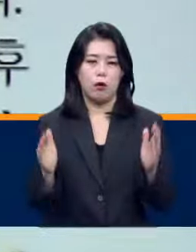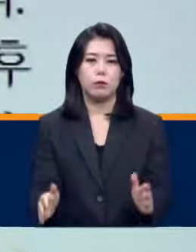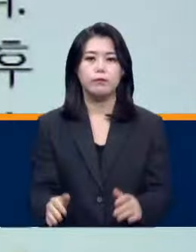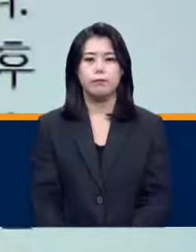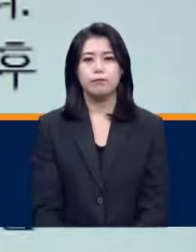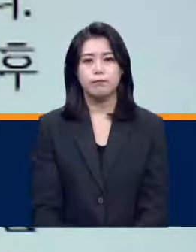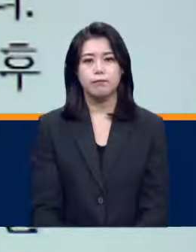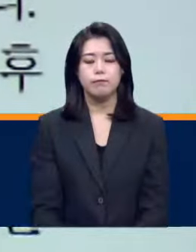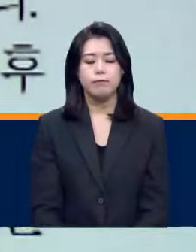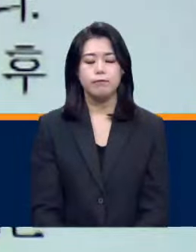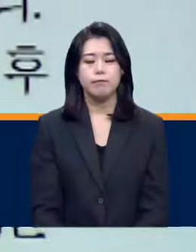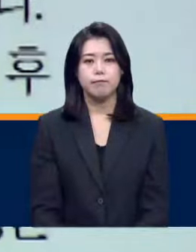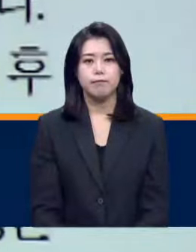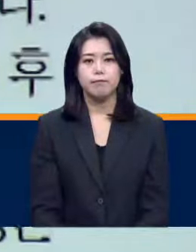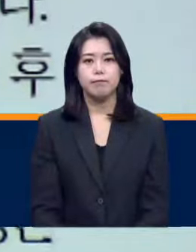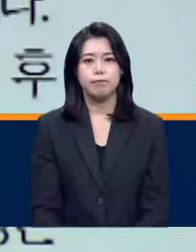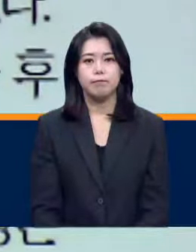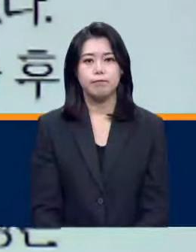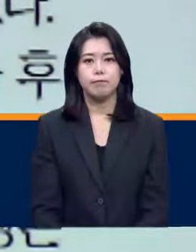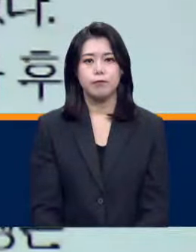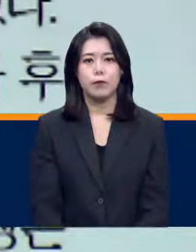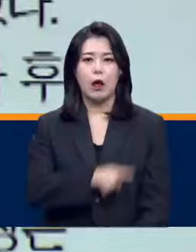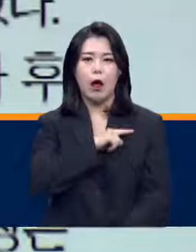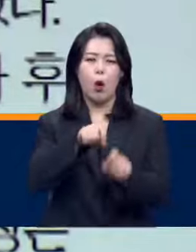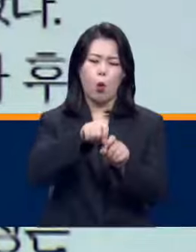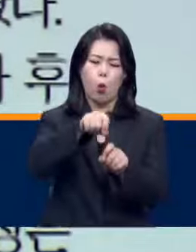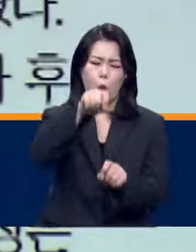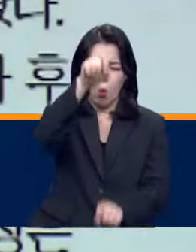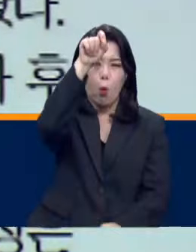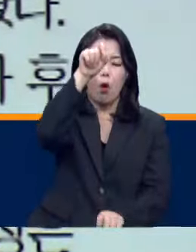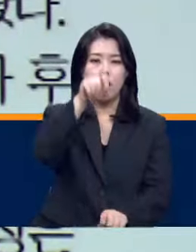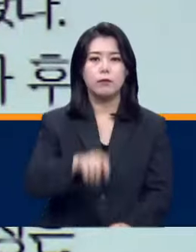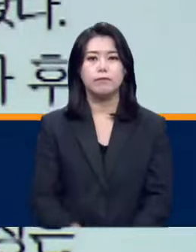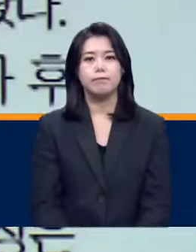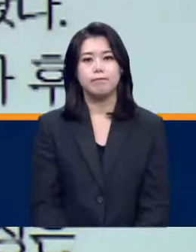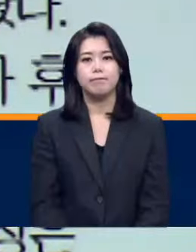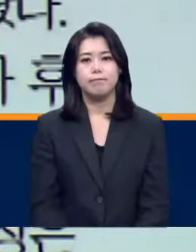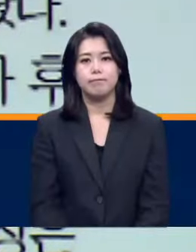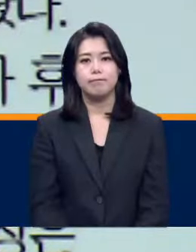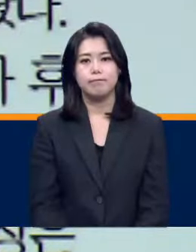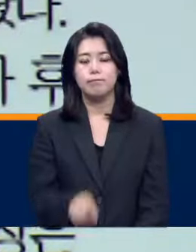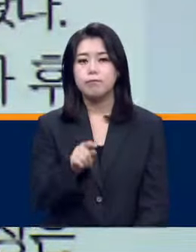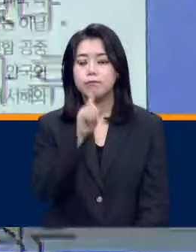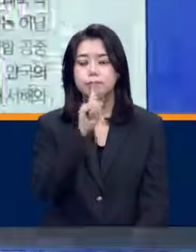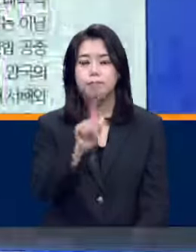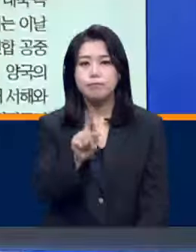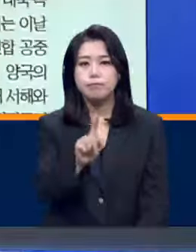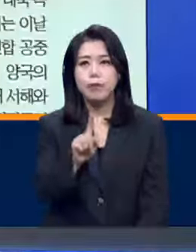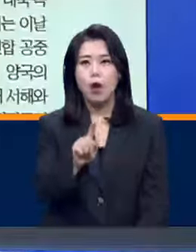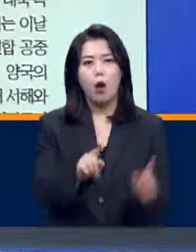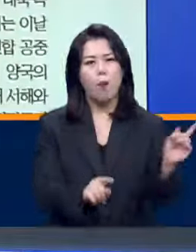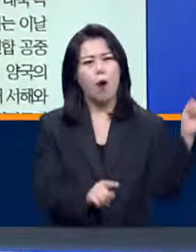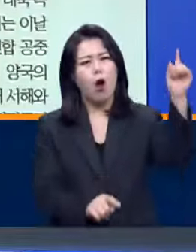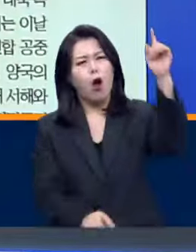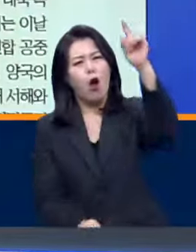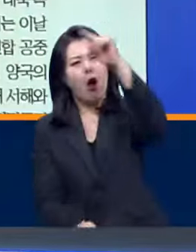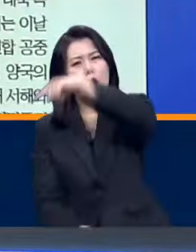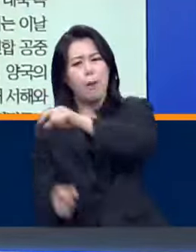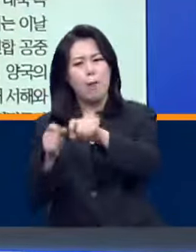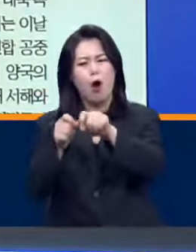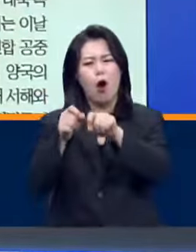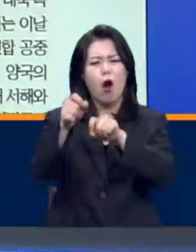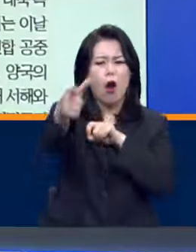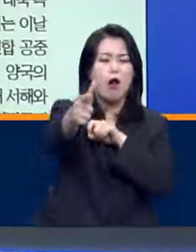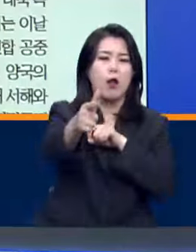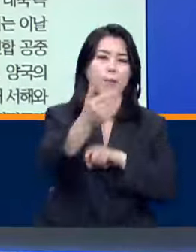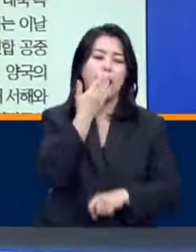했다라는 겁니다 때 가장 오래 비행을 했다라는 거죠 오래 비행했다 얘기가 뭐냐 멀리 간다 얘기겠죠